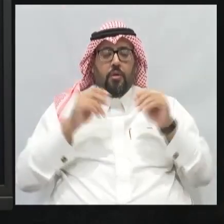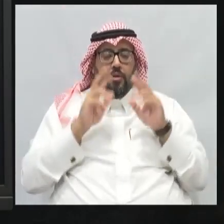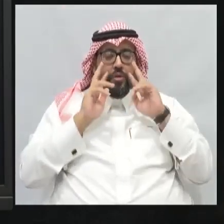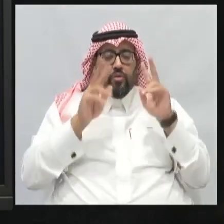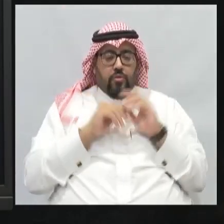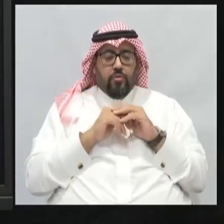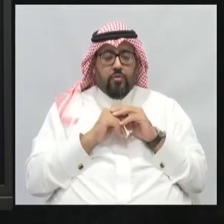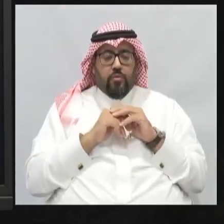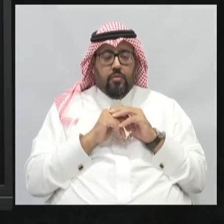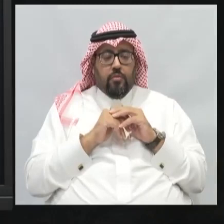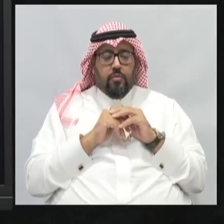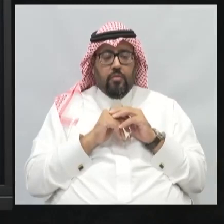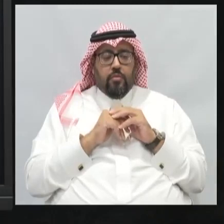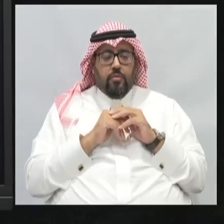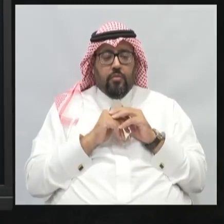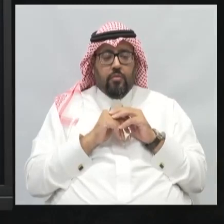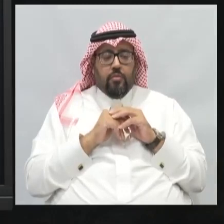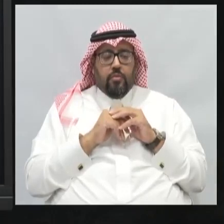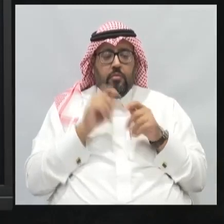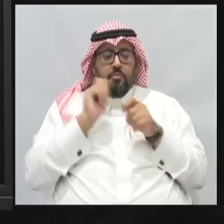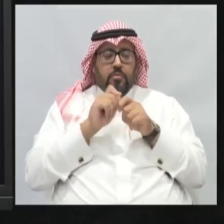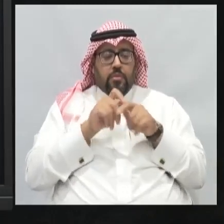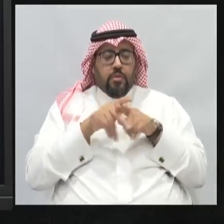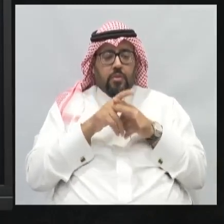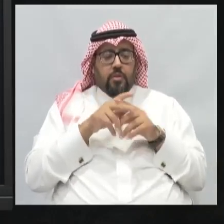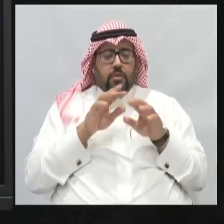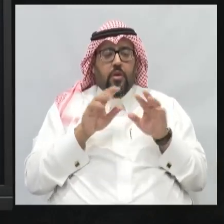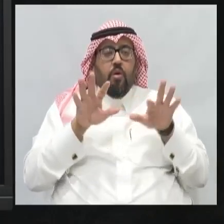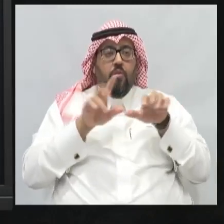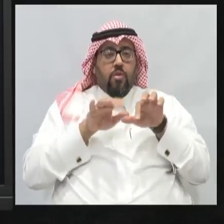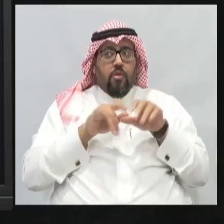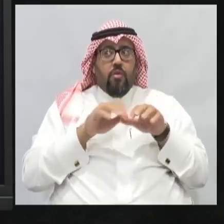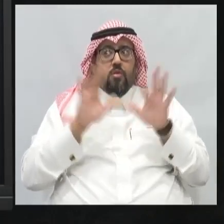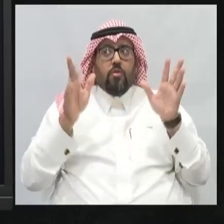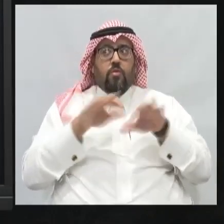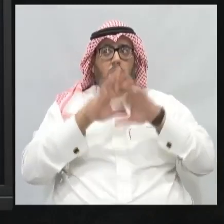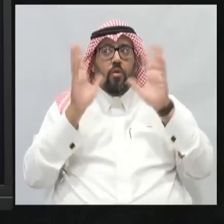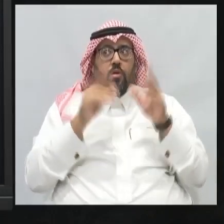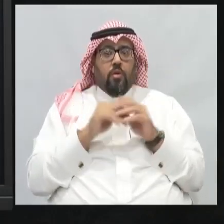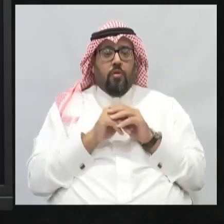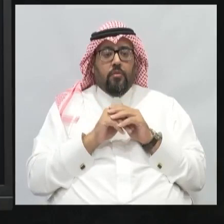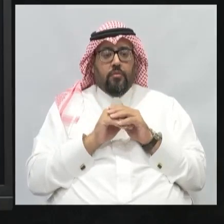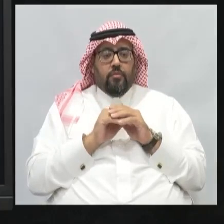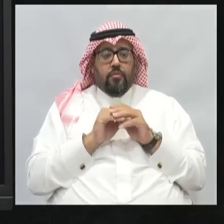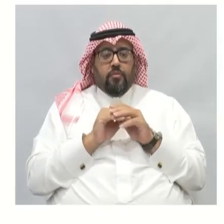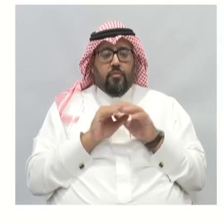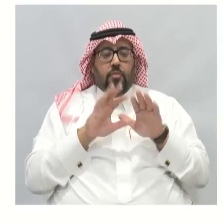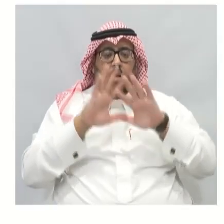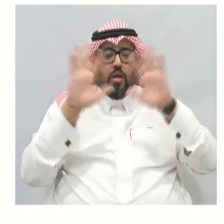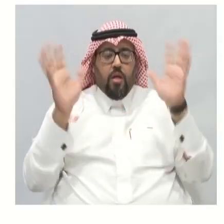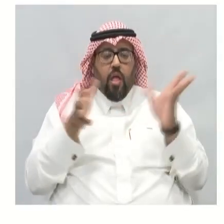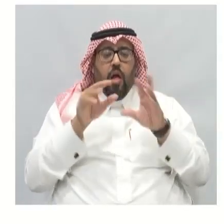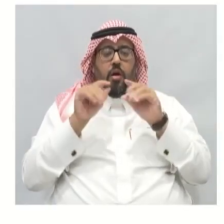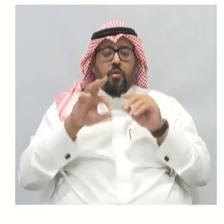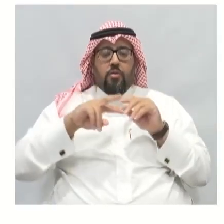نشاهد هنا احسنتم مصانع وتكنولوجيا واجهزه وتقنيه اذا عم